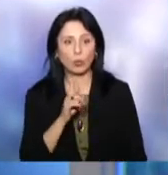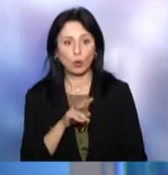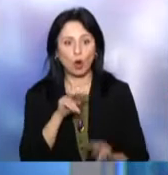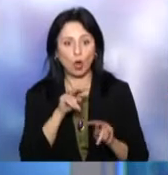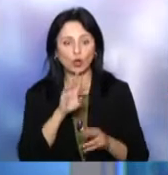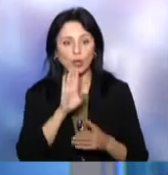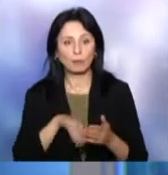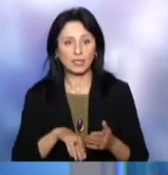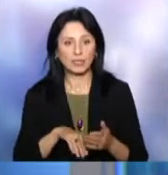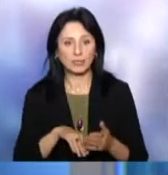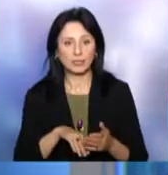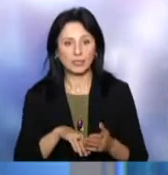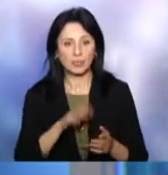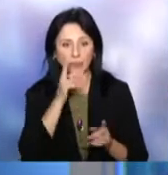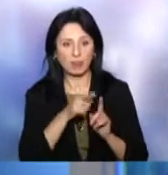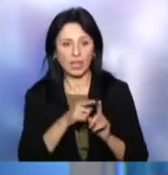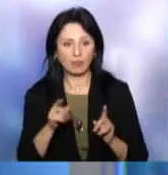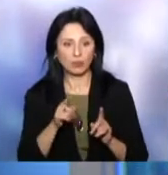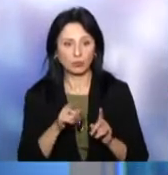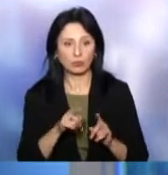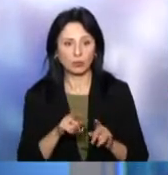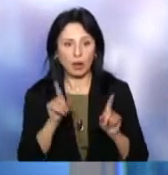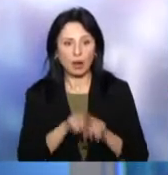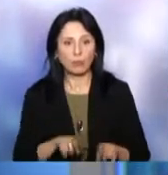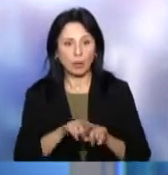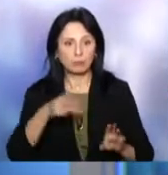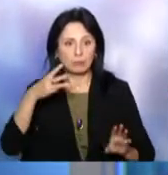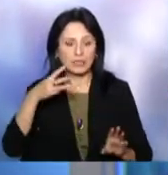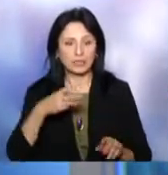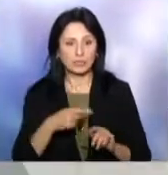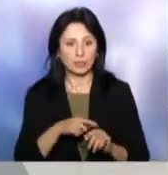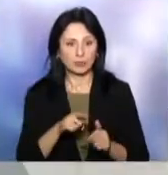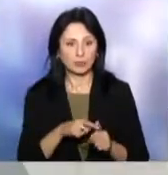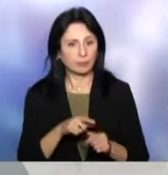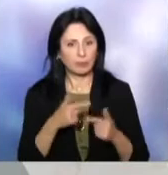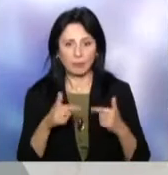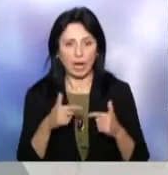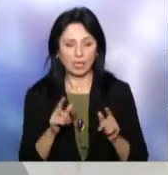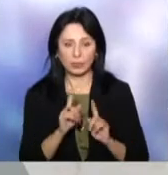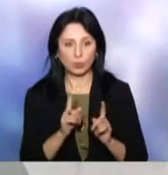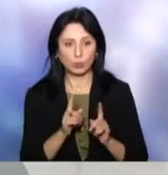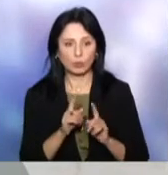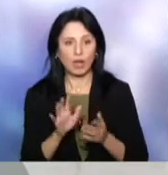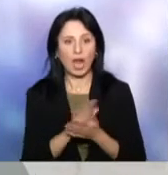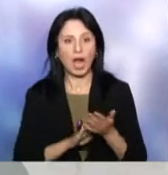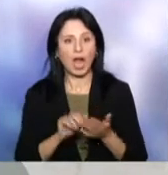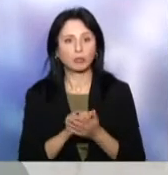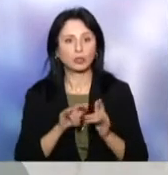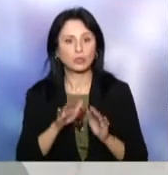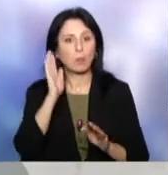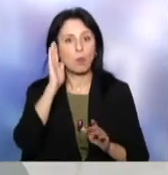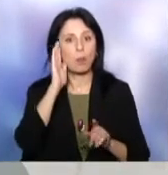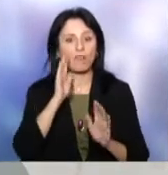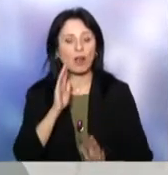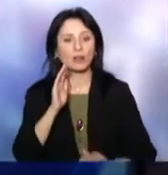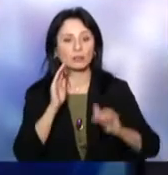უკონტროლო პერიოდი დაყოვნებული მზეზე, ეს არის პრაქტიკულად გაფუჭებული საქმე სამომავლოდ,